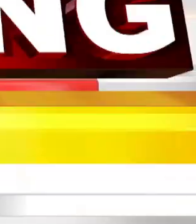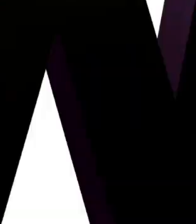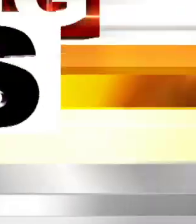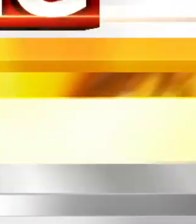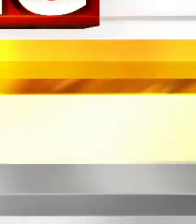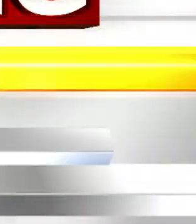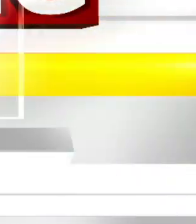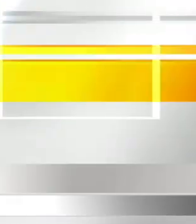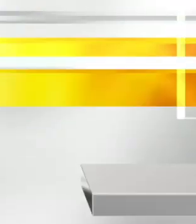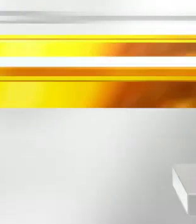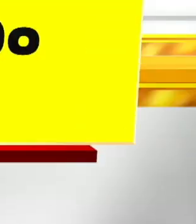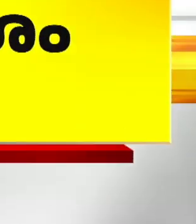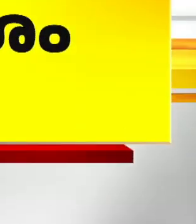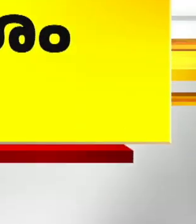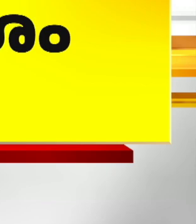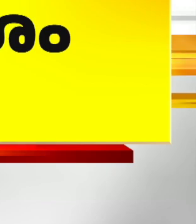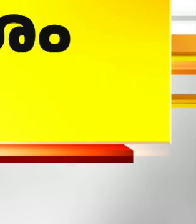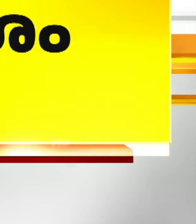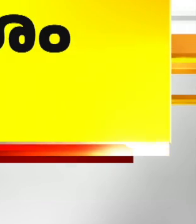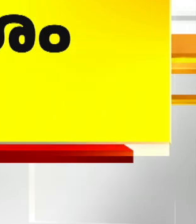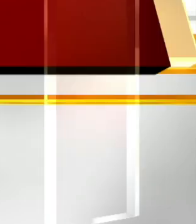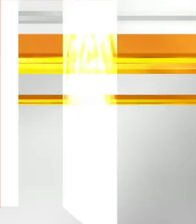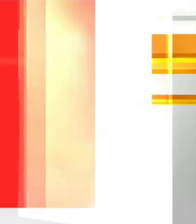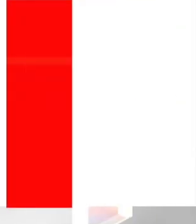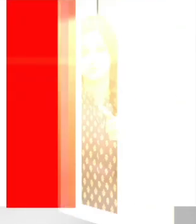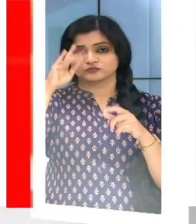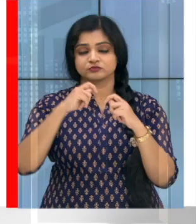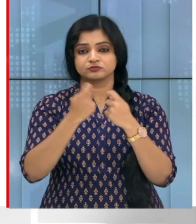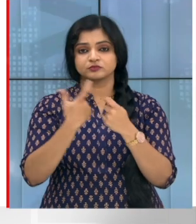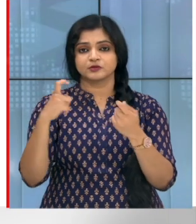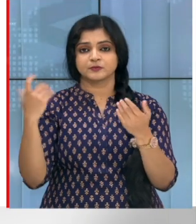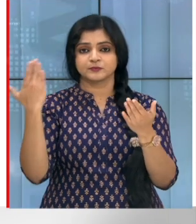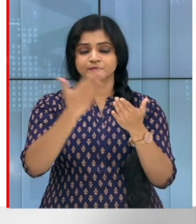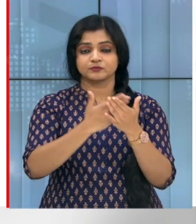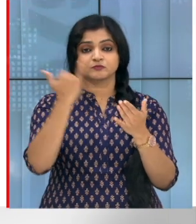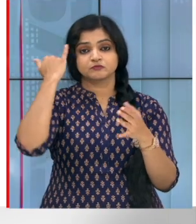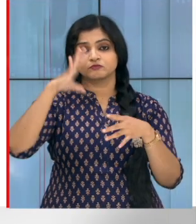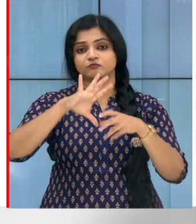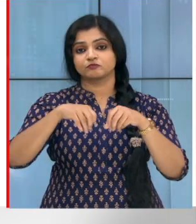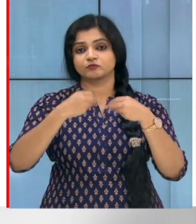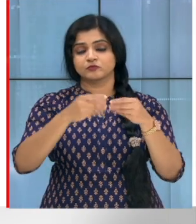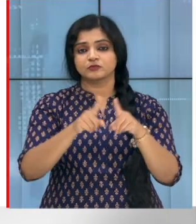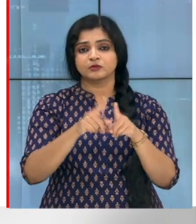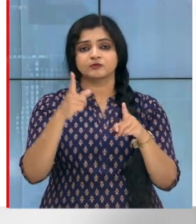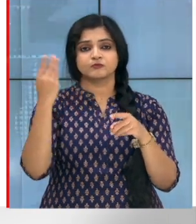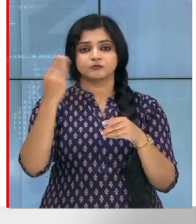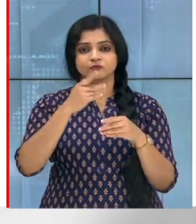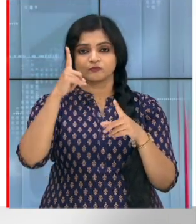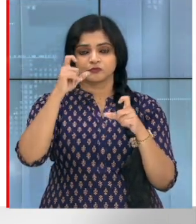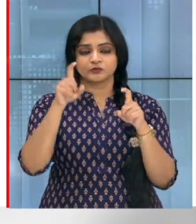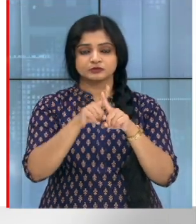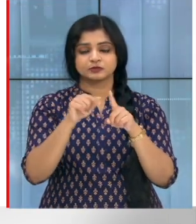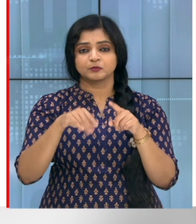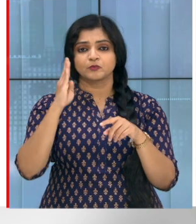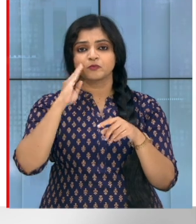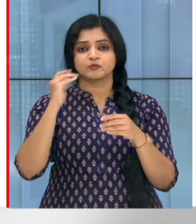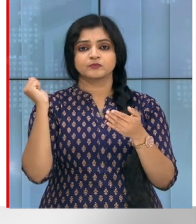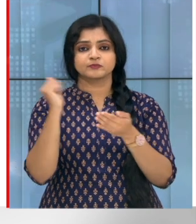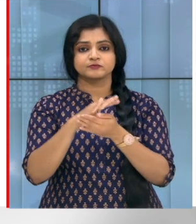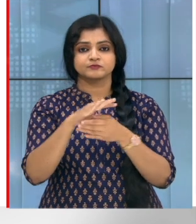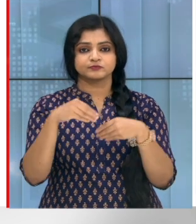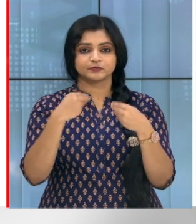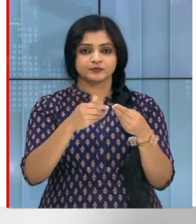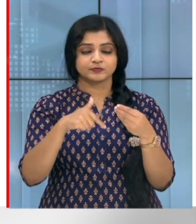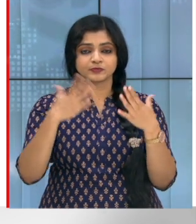പാറശാല പോലീസിൽ പരാതി നൽകുകയായിരുന്നു. ലൈംഗിക ചൂഷണം ചെയ്യുമെന്ന തരത്തിലുള്ള ചിത്രങ്ങൾ ഉൾപ്പെടെയാണ് മൊബൈൽ ഫോണിലേക്ക് സന്ദേശം അയച്ചതെന്നാണ്